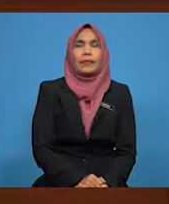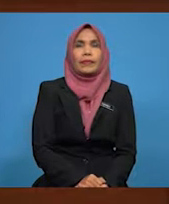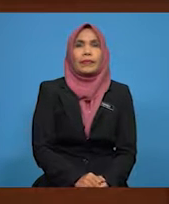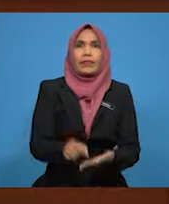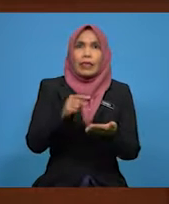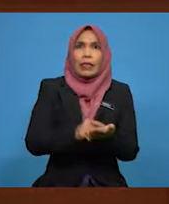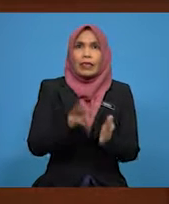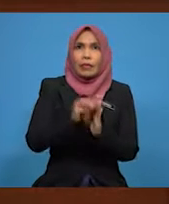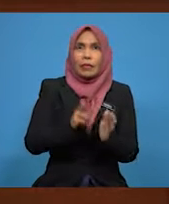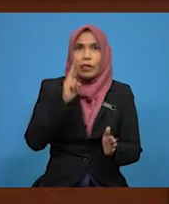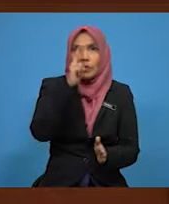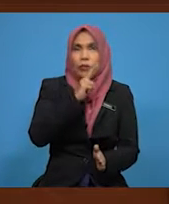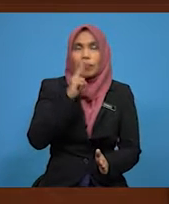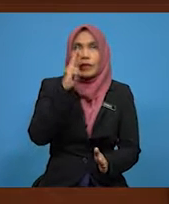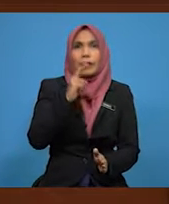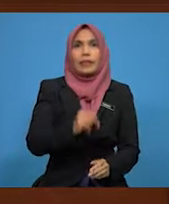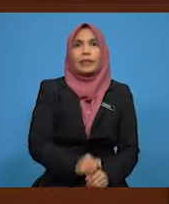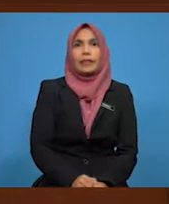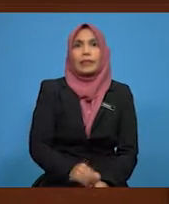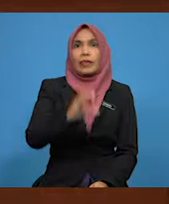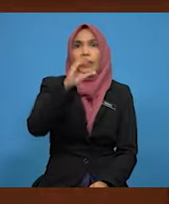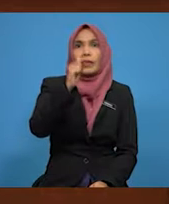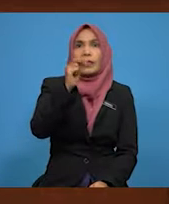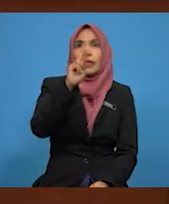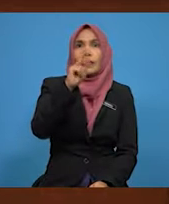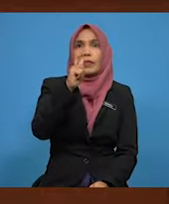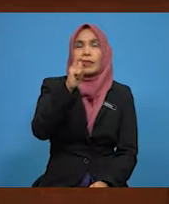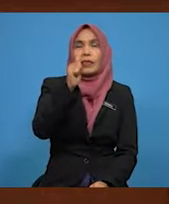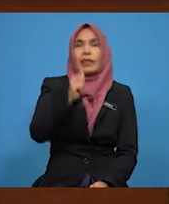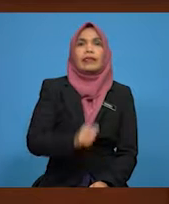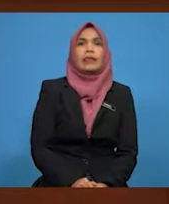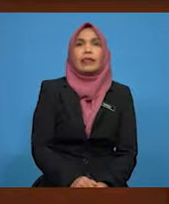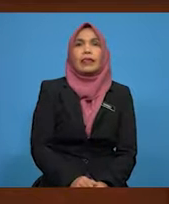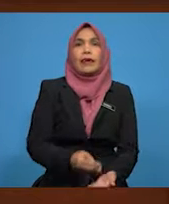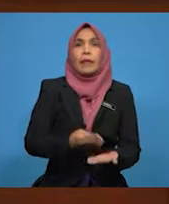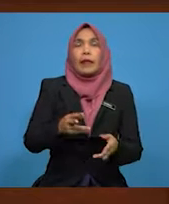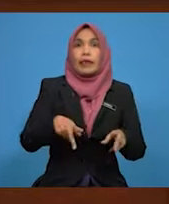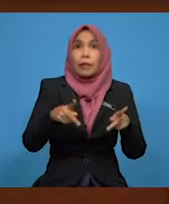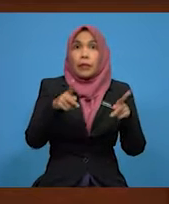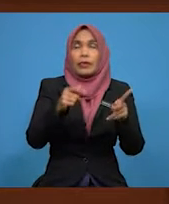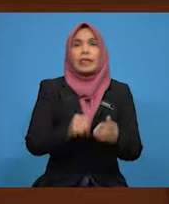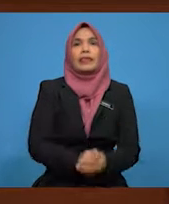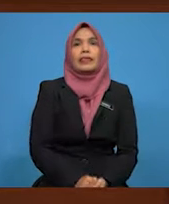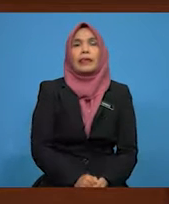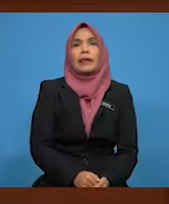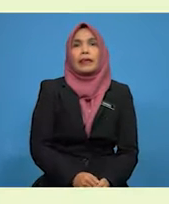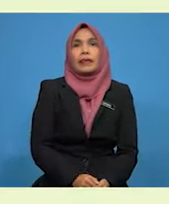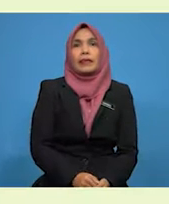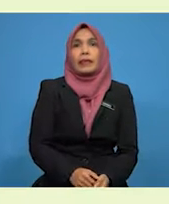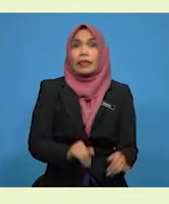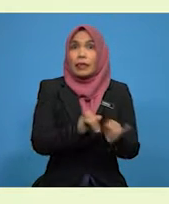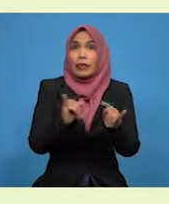Ini merupakan carta alir bagi proses tindakan penyelia sekiranya pekerja melakukan kesalahan.